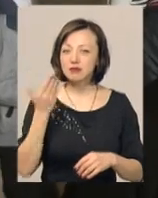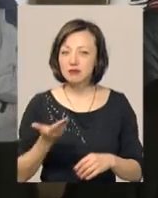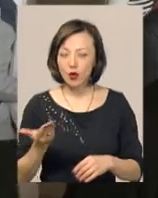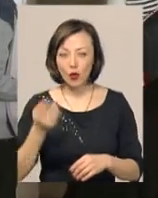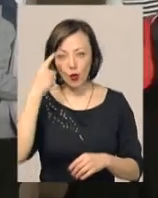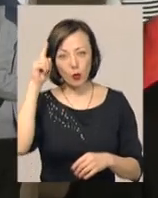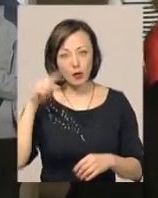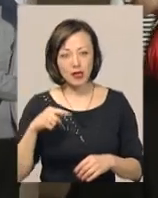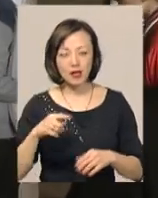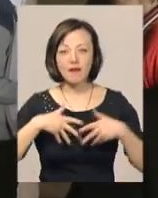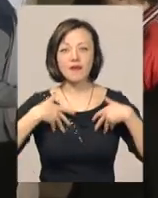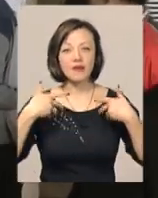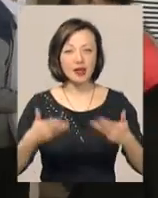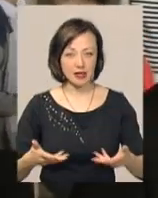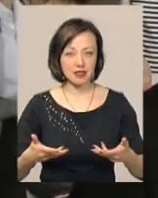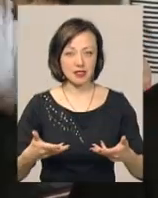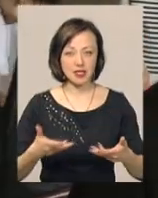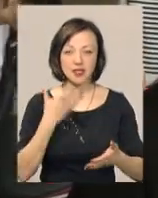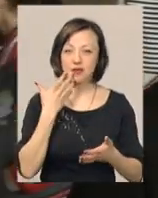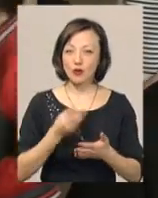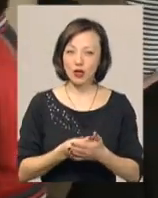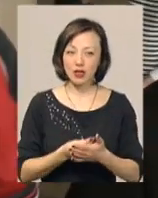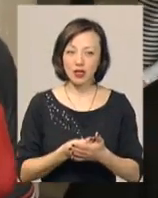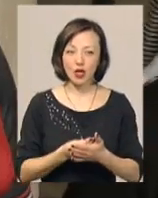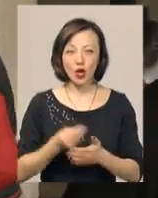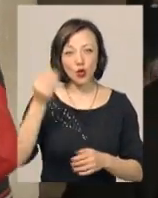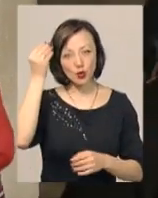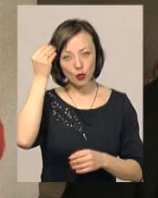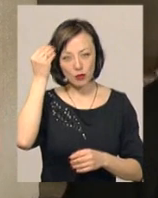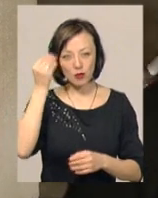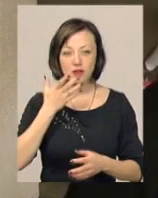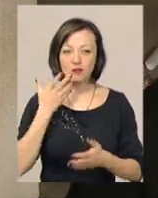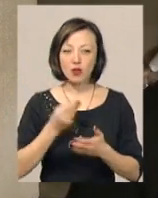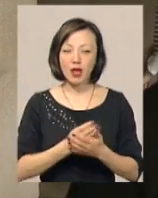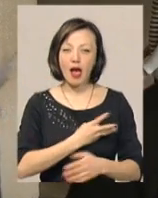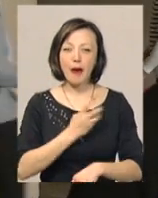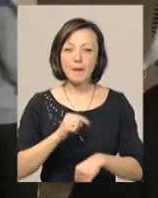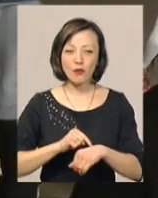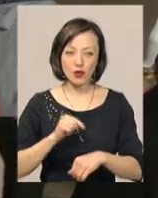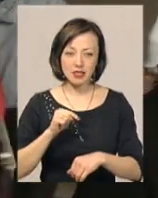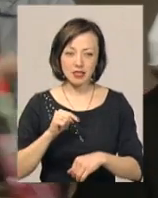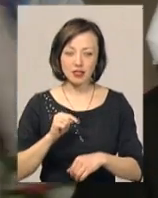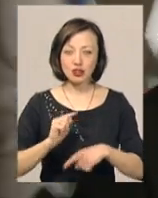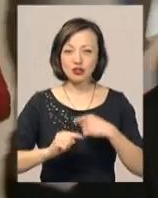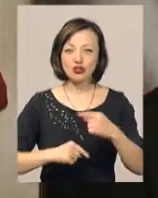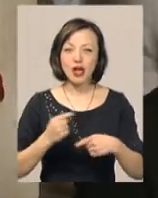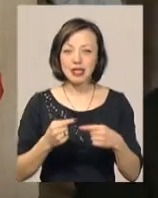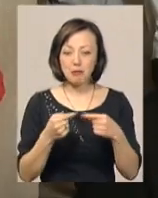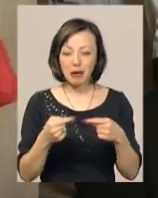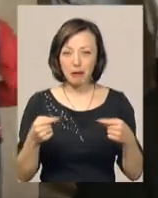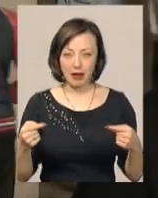Вміння виразити свою думку, свої емоції – через